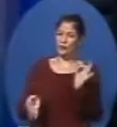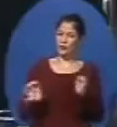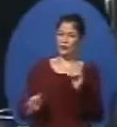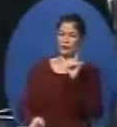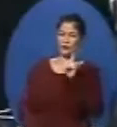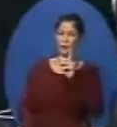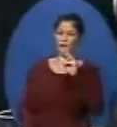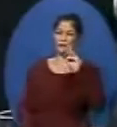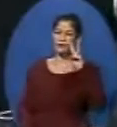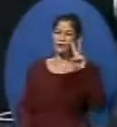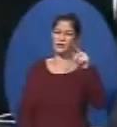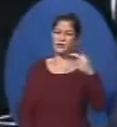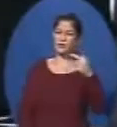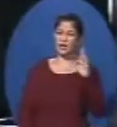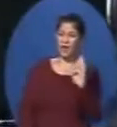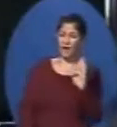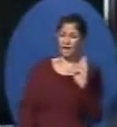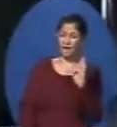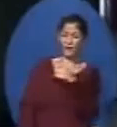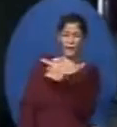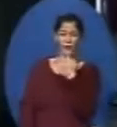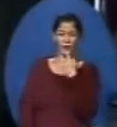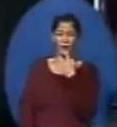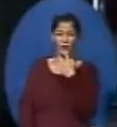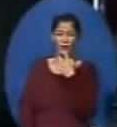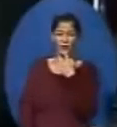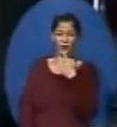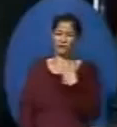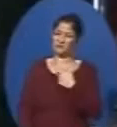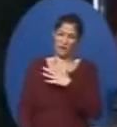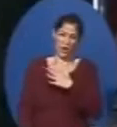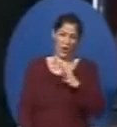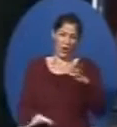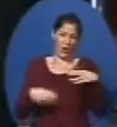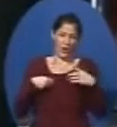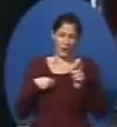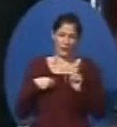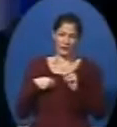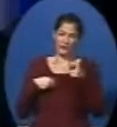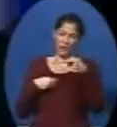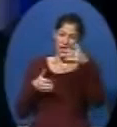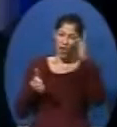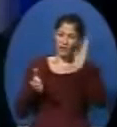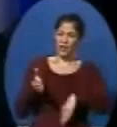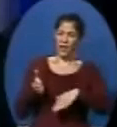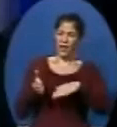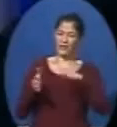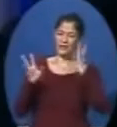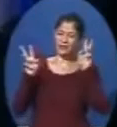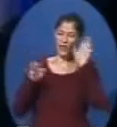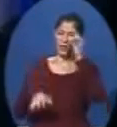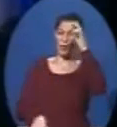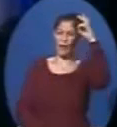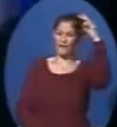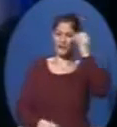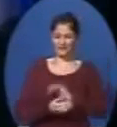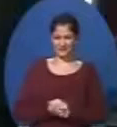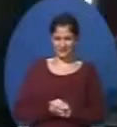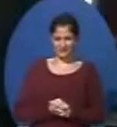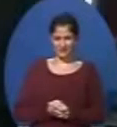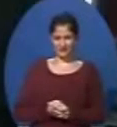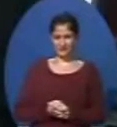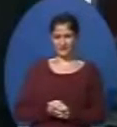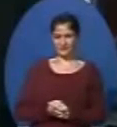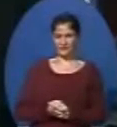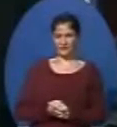לכם. אני לא מסכים שהייתה פה הנחת סלב. אני חושב שבדיוק... בניזריך חטף על זה בעליון שהוא 4 שנים. אני חושב